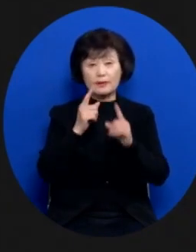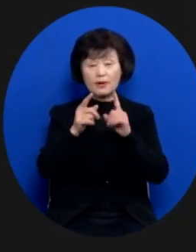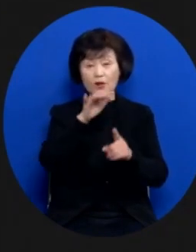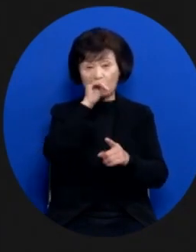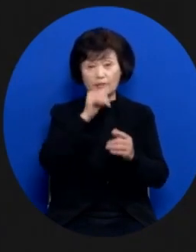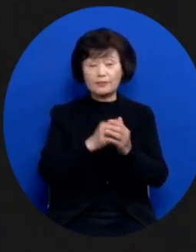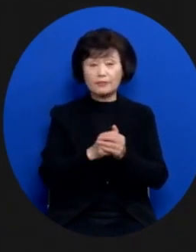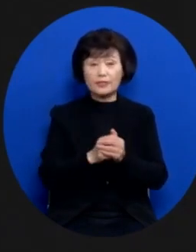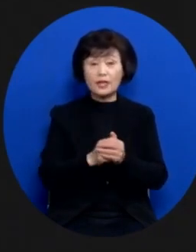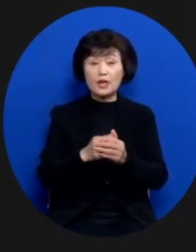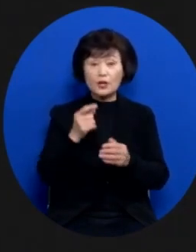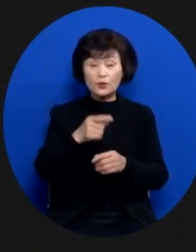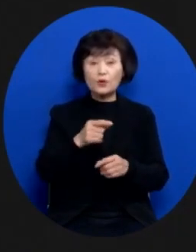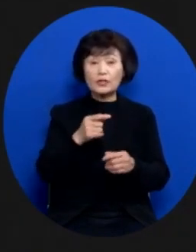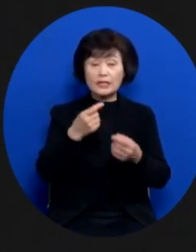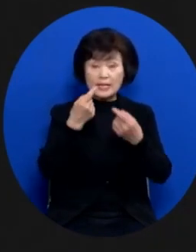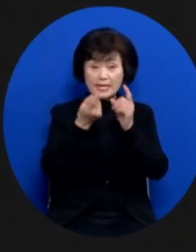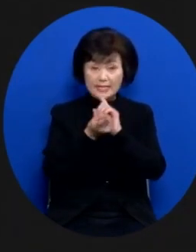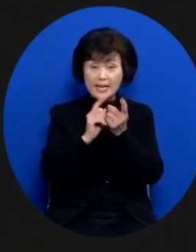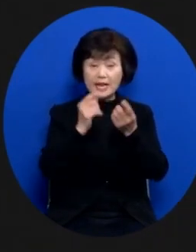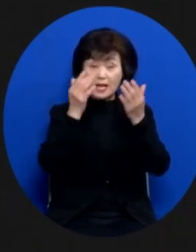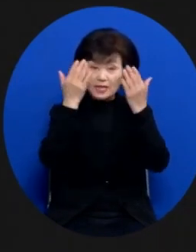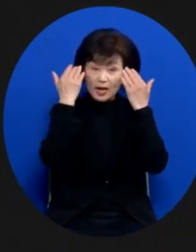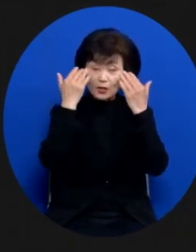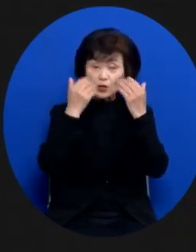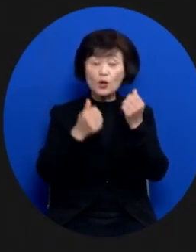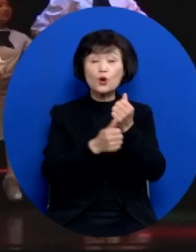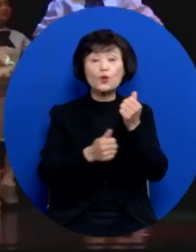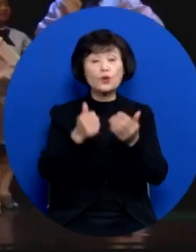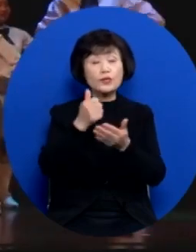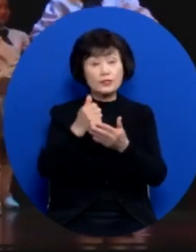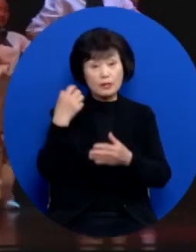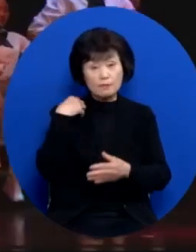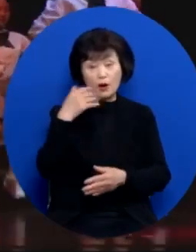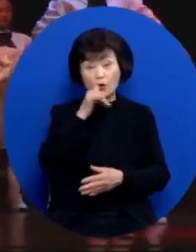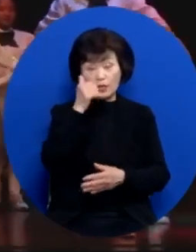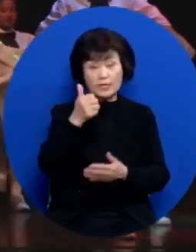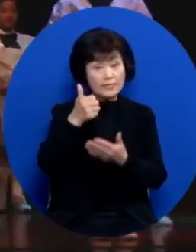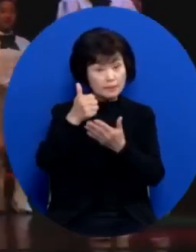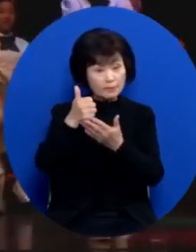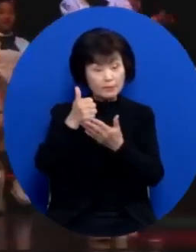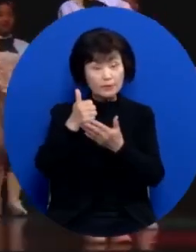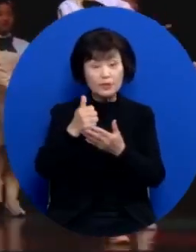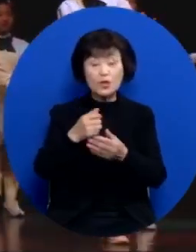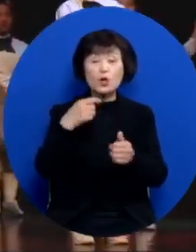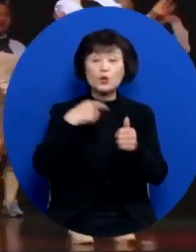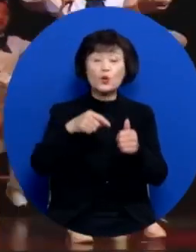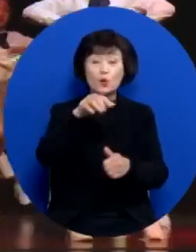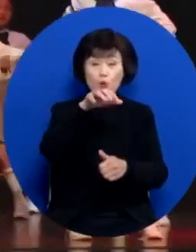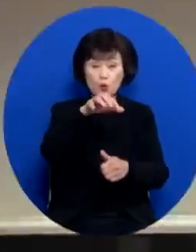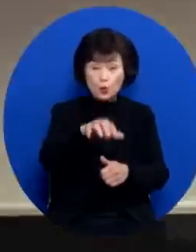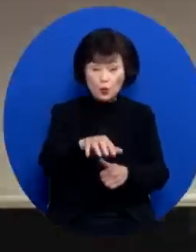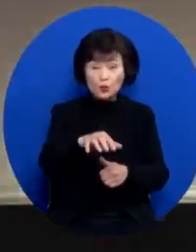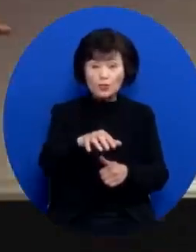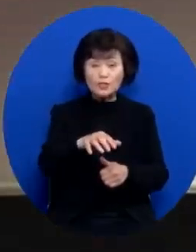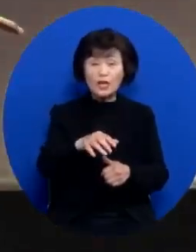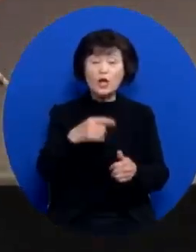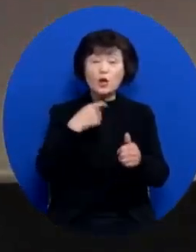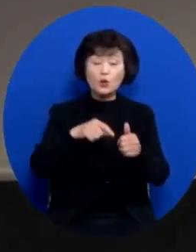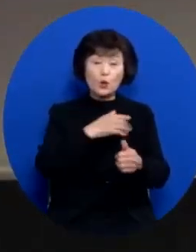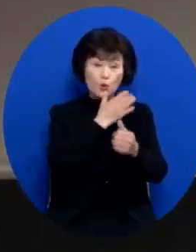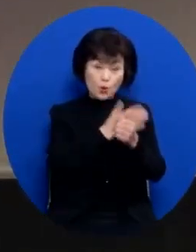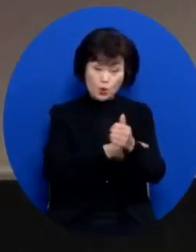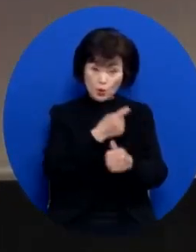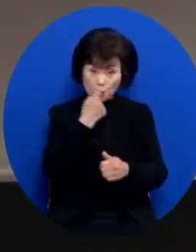사학법인 미션 네트워크의 대한학교 대책위원장도 맡고 있는 남 이사장은 교육 현장의 보호와 교육권 보장